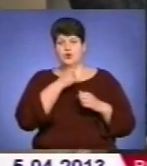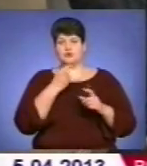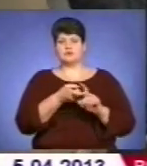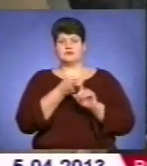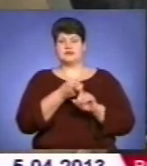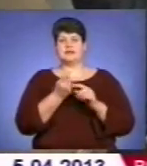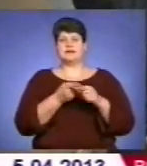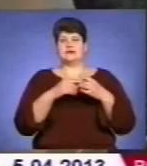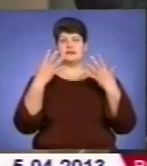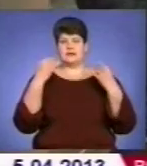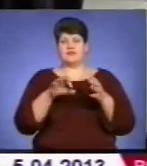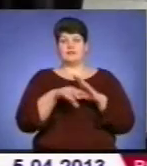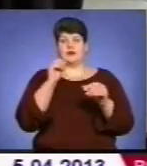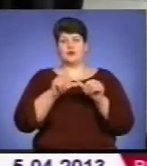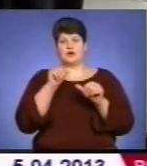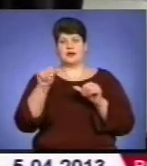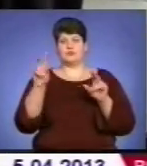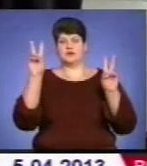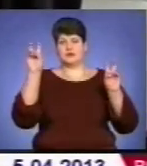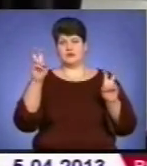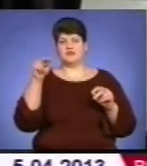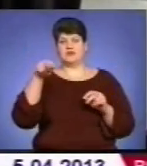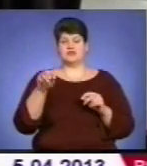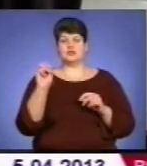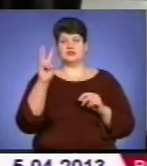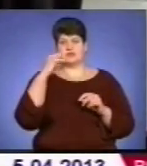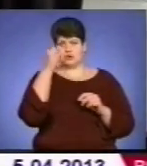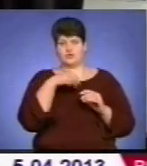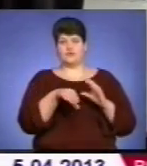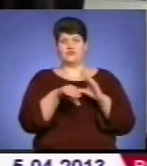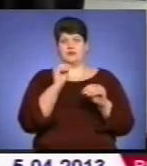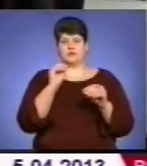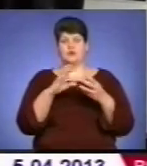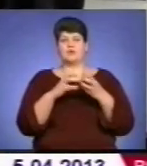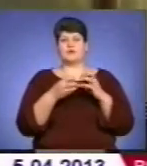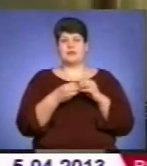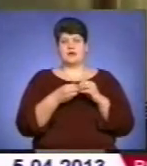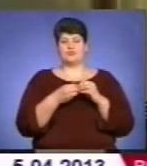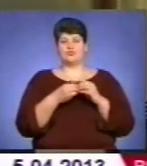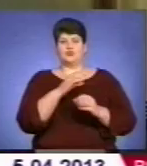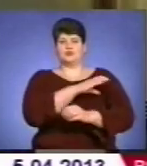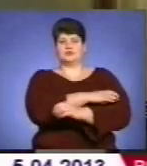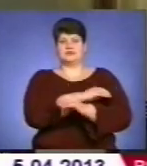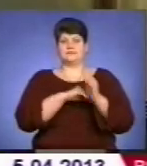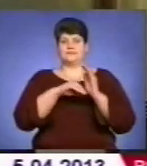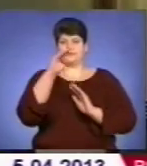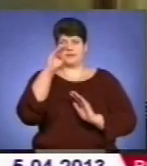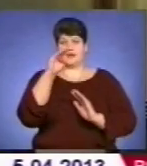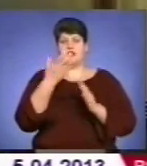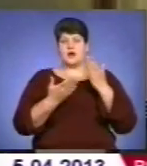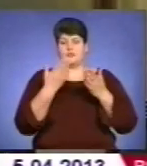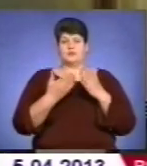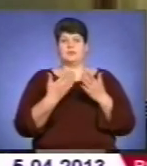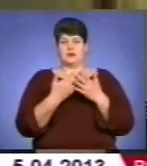дню, вибирають окрему тему. У 2013 році обрано проблему гіпертонії. Гіпертонія або високий